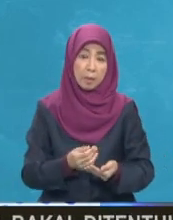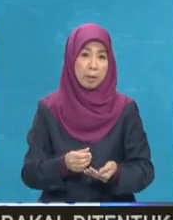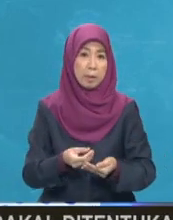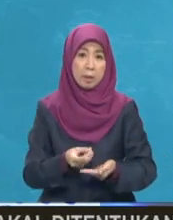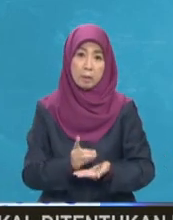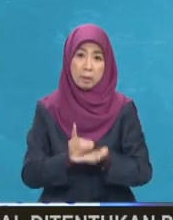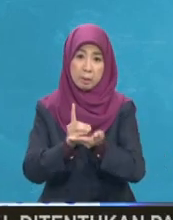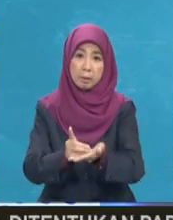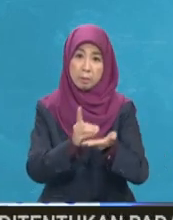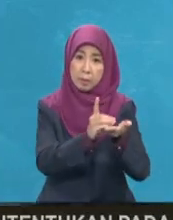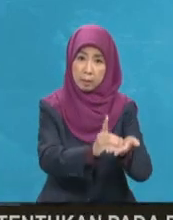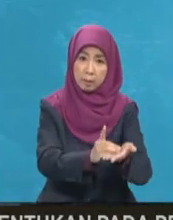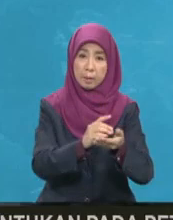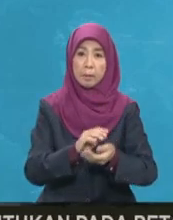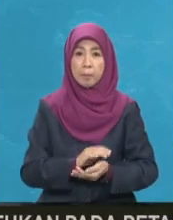Idul Fitri